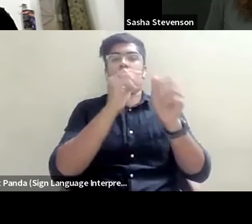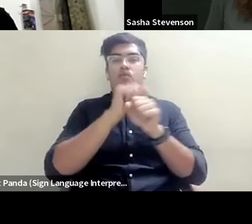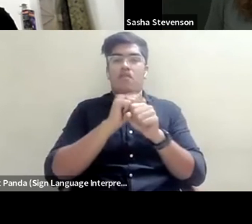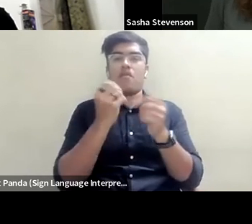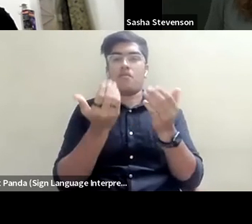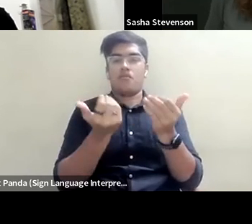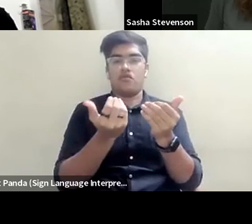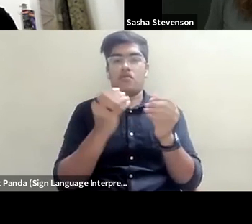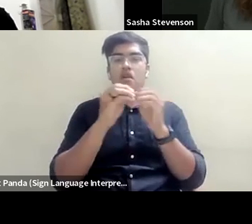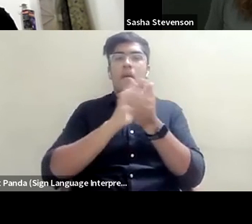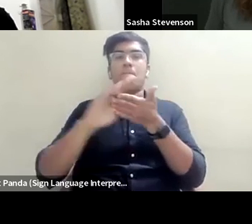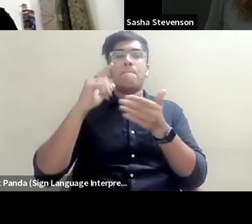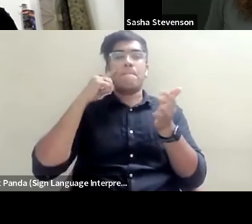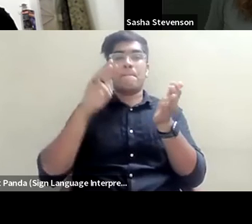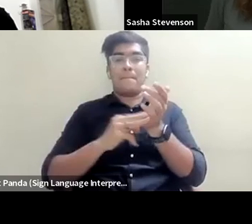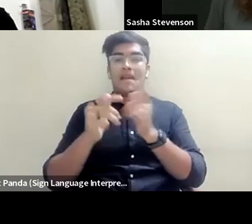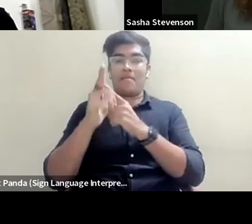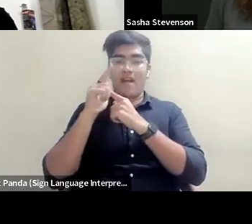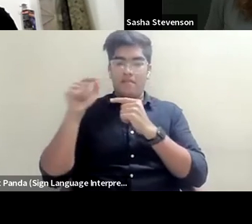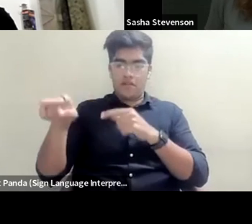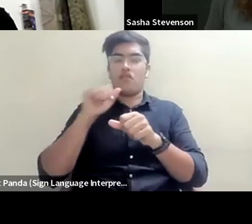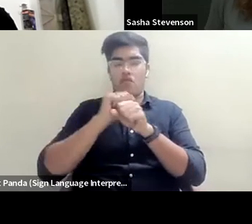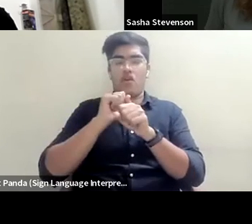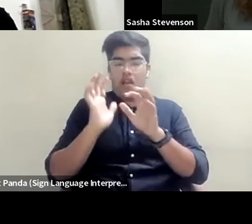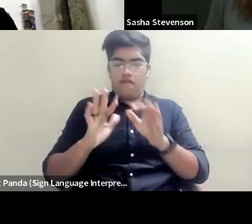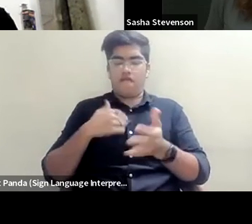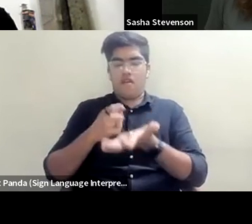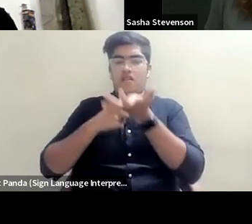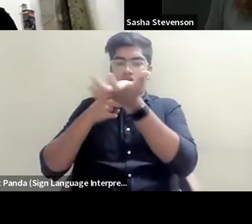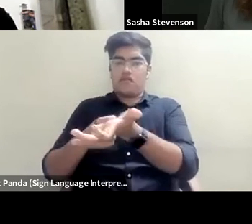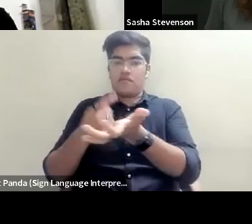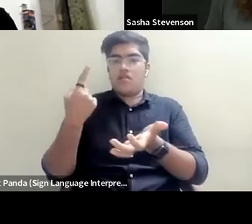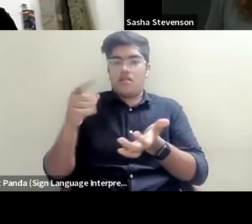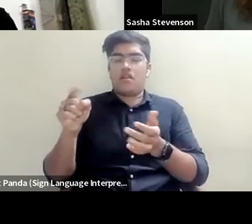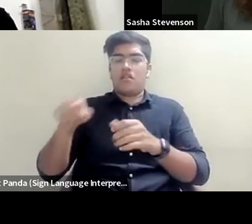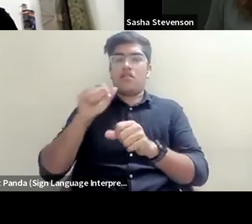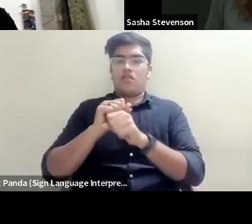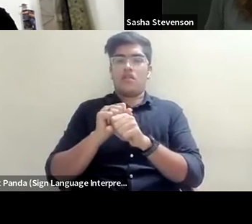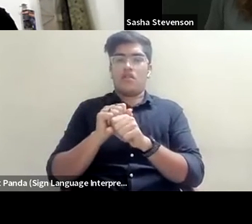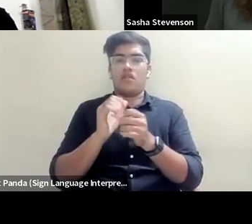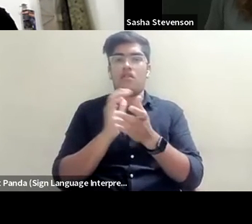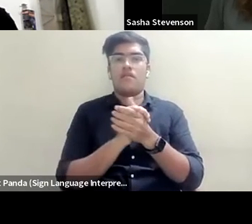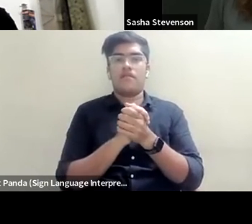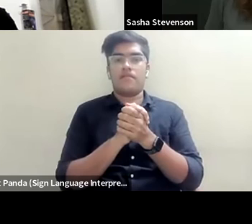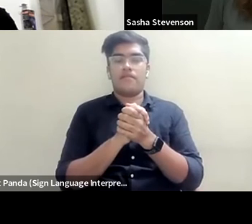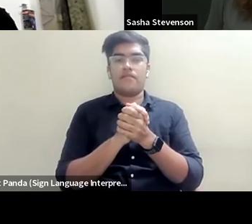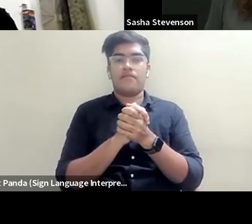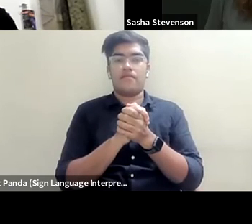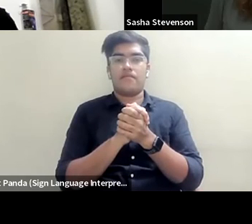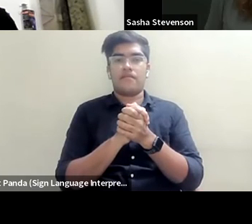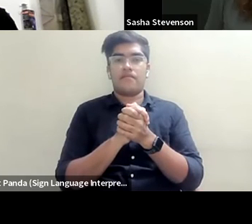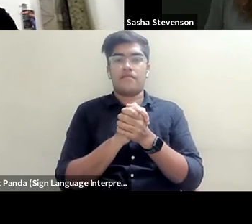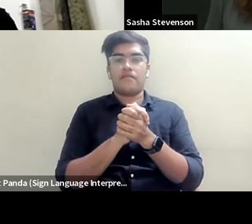एक प्रयास है. आई रिस्पेक्ट दैट. तो प्रयास को मैं सलाम करता हूँ,